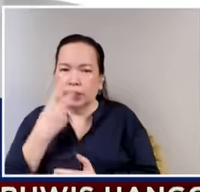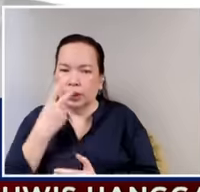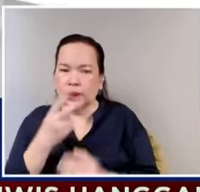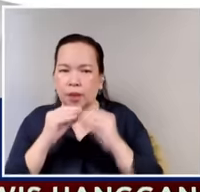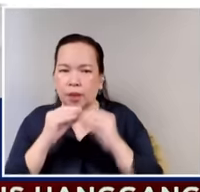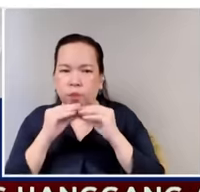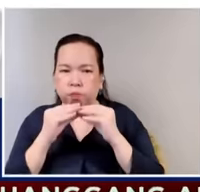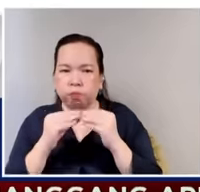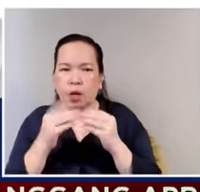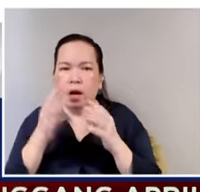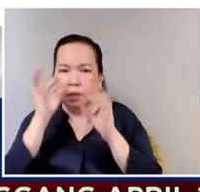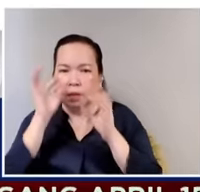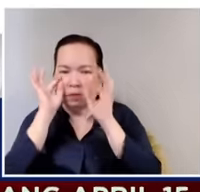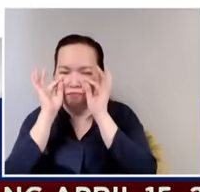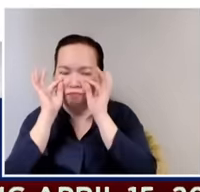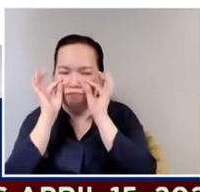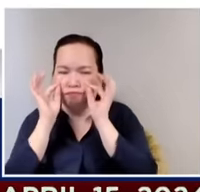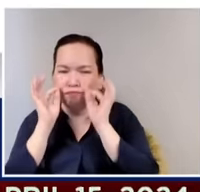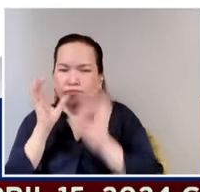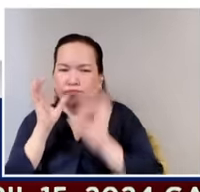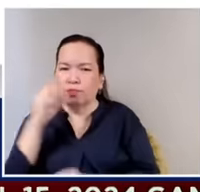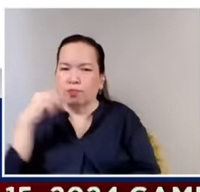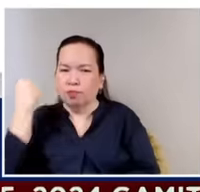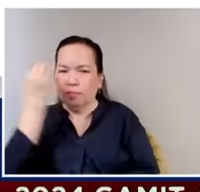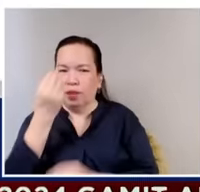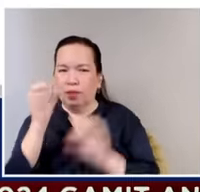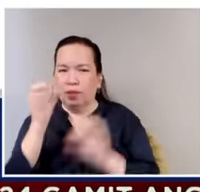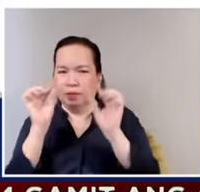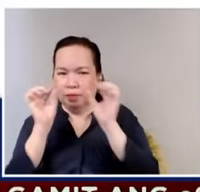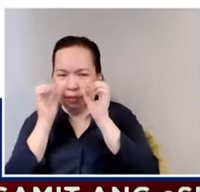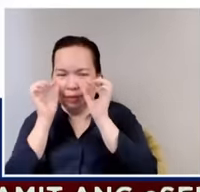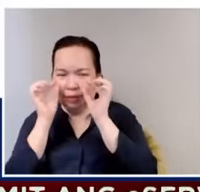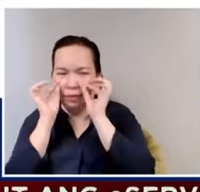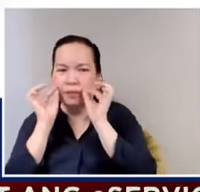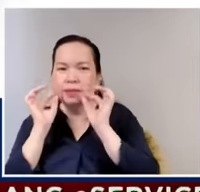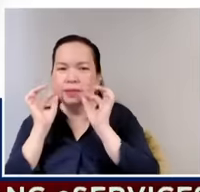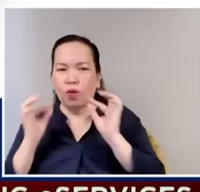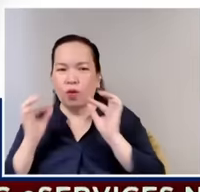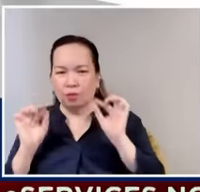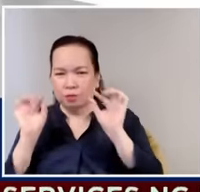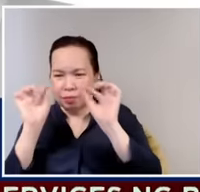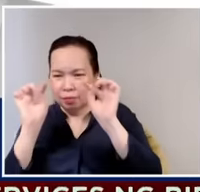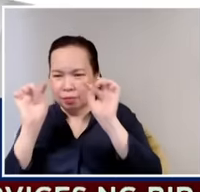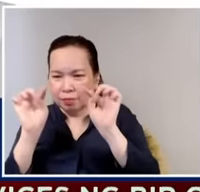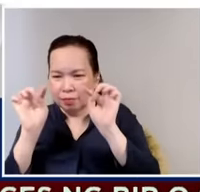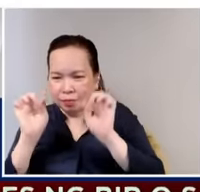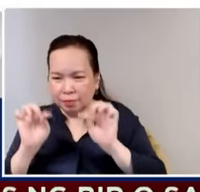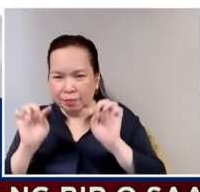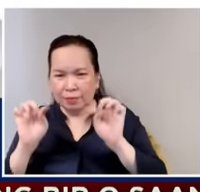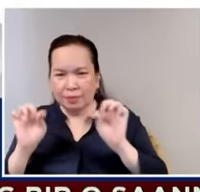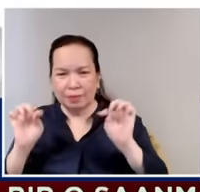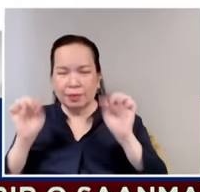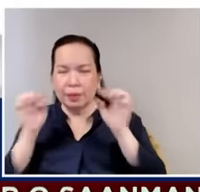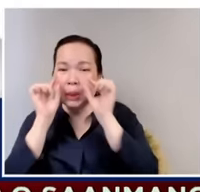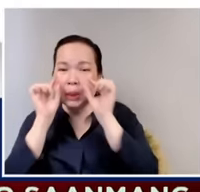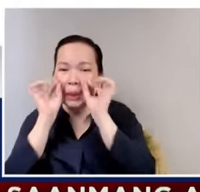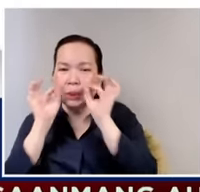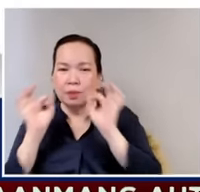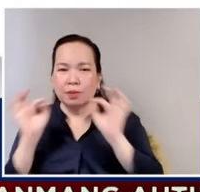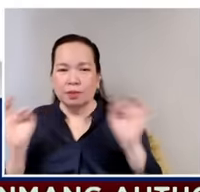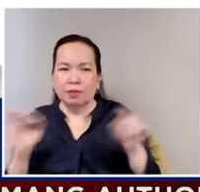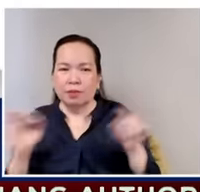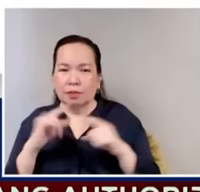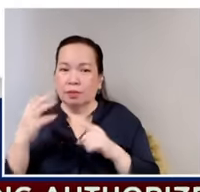ni Maria, idinaan namin sa design. So lahat yan, teardrops. Noong Lunes, binihisa na nila ang